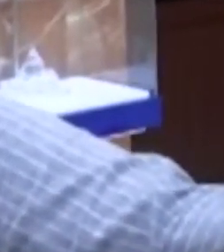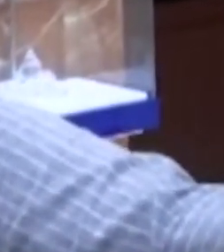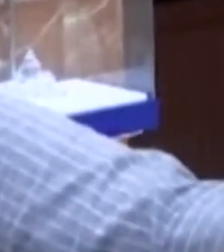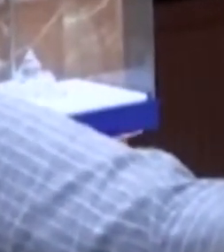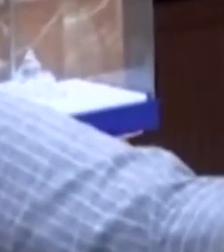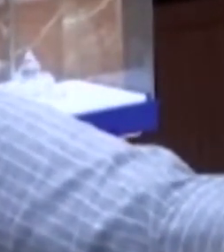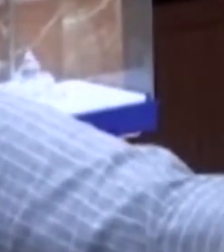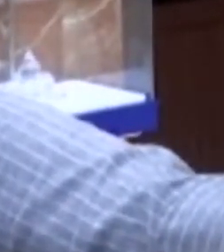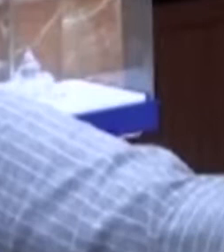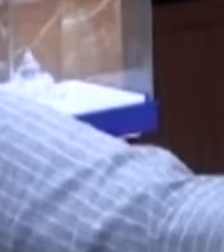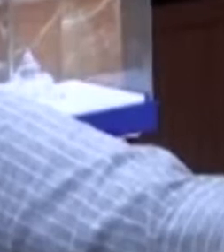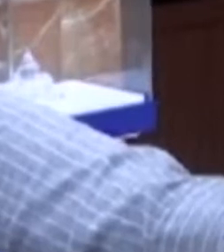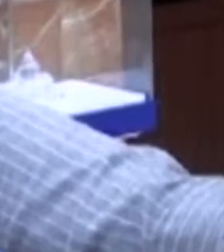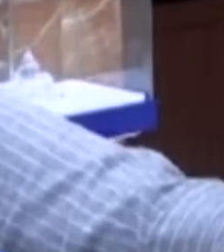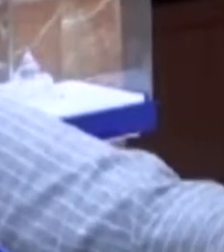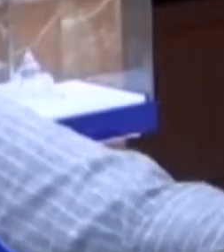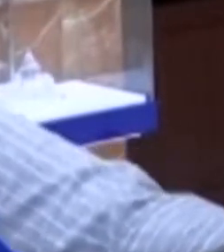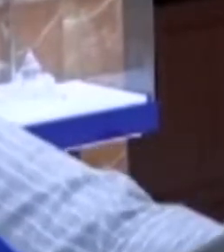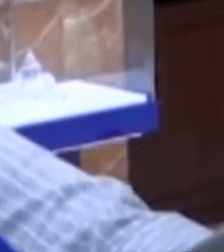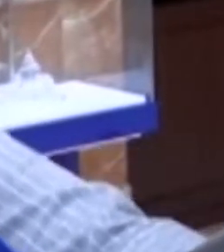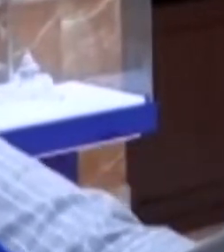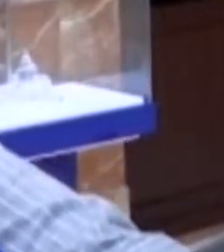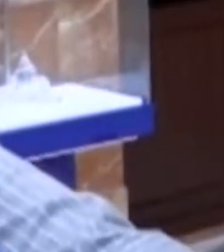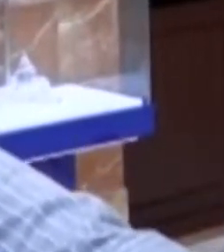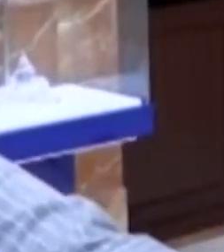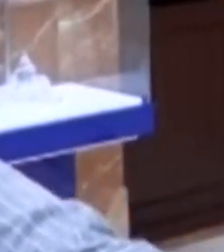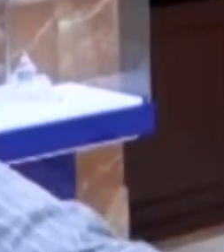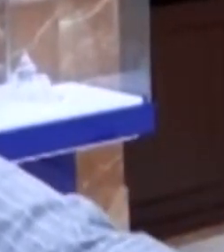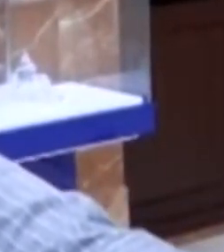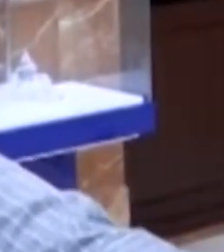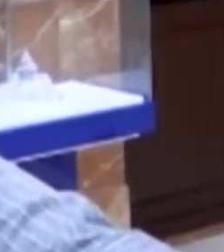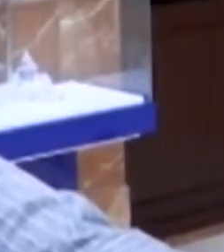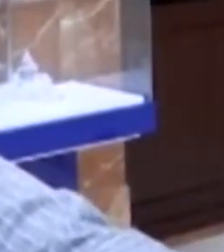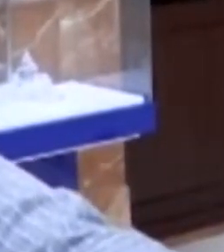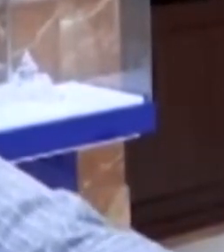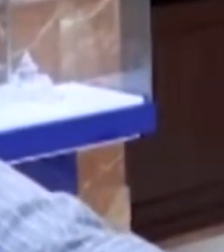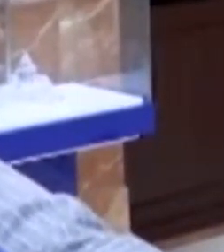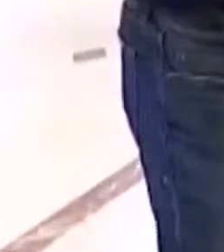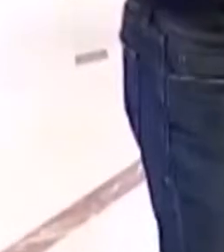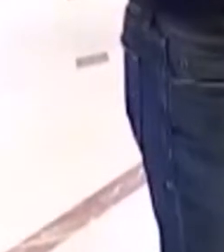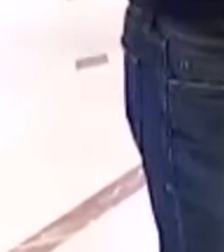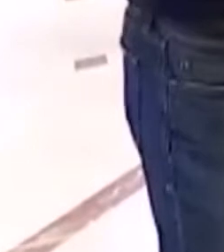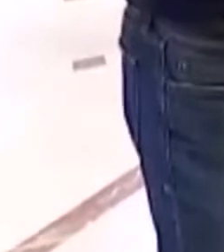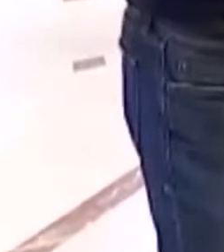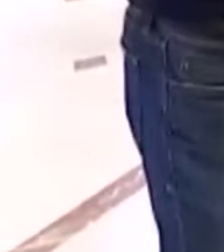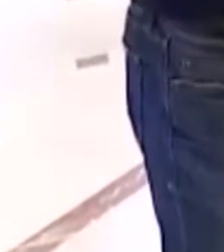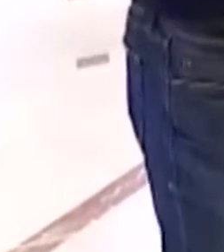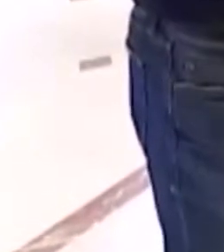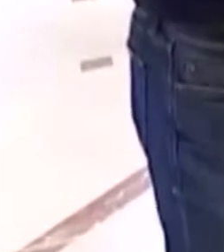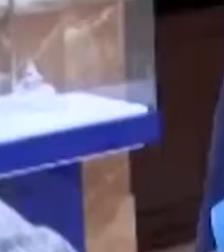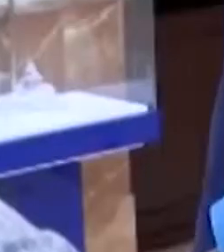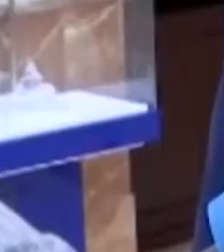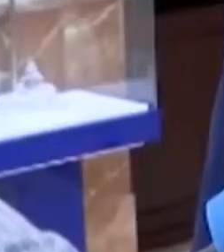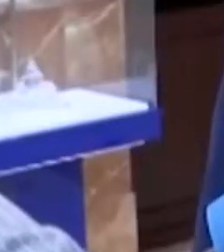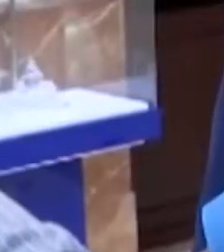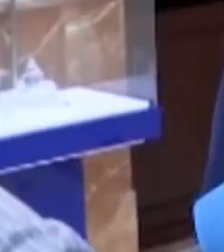бізге өте жақын мемлекеттердің бірі, сондықтан осы жағдай бейбіт жолмен, келіссөздер жолмен шешіледі деп